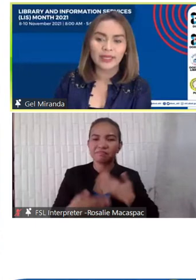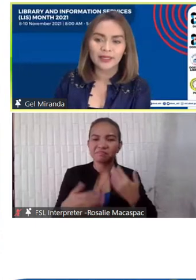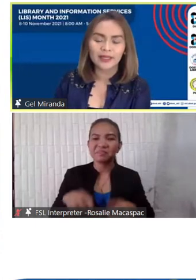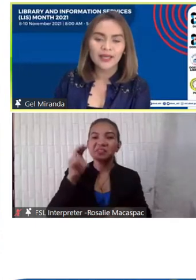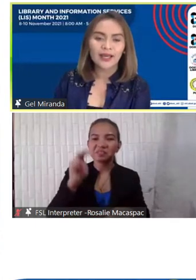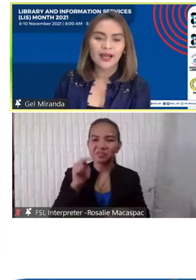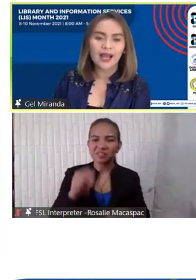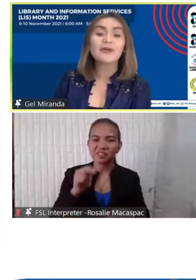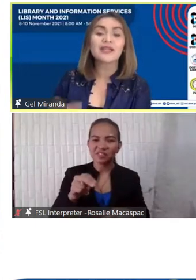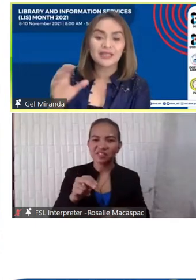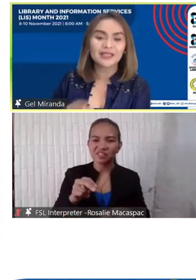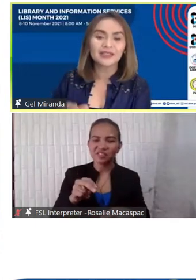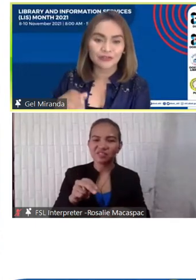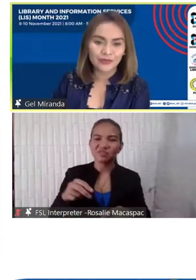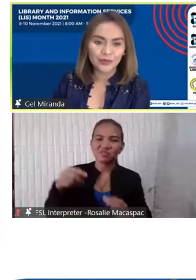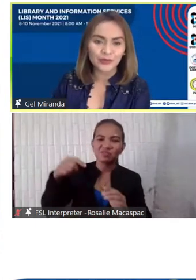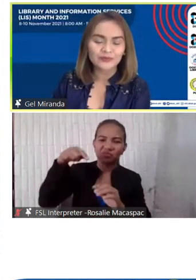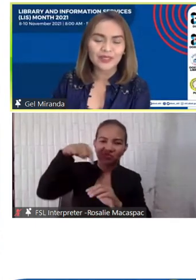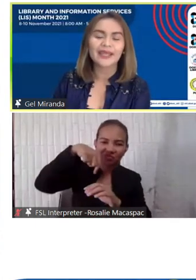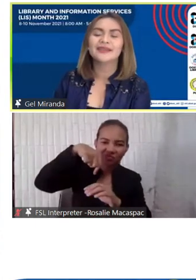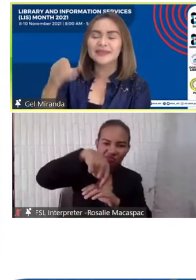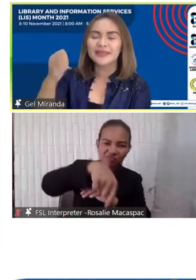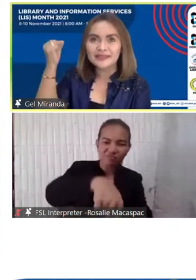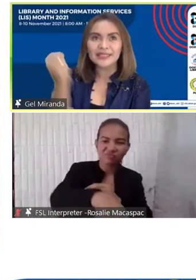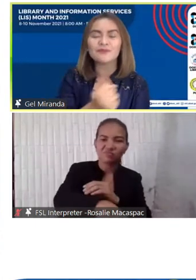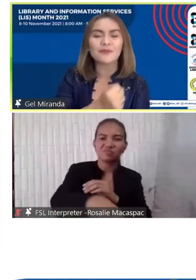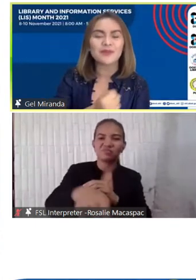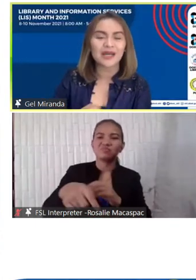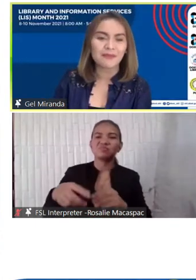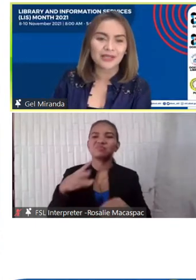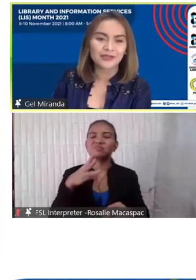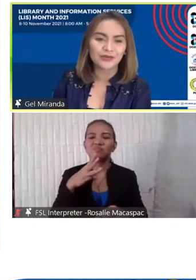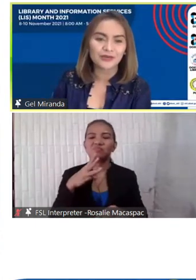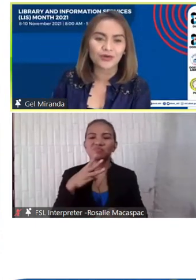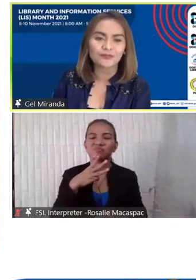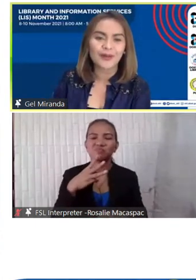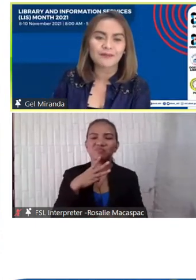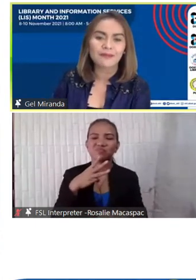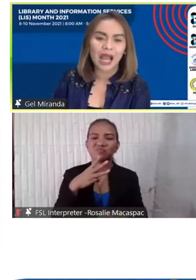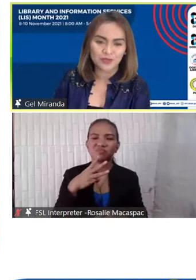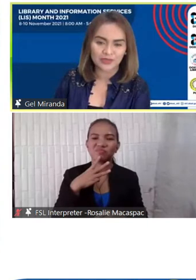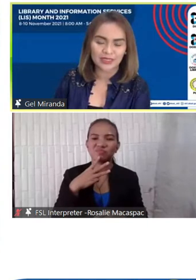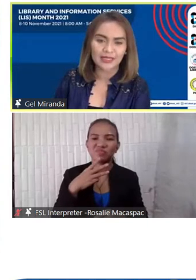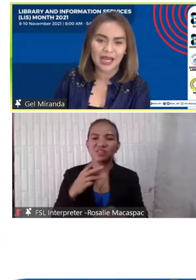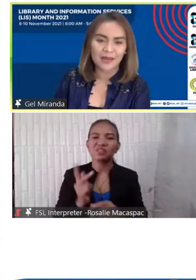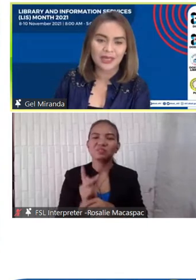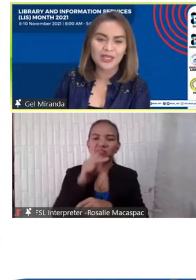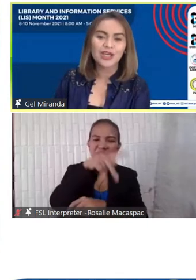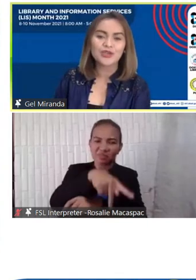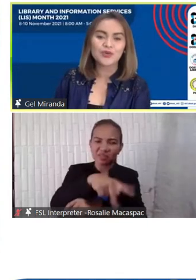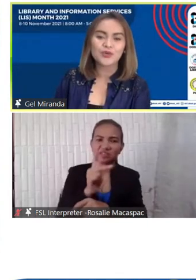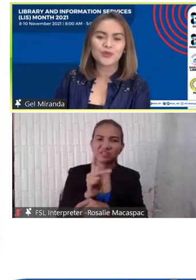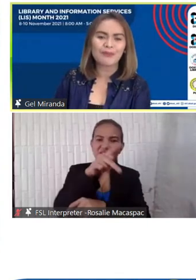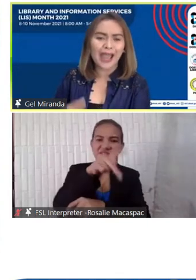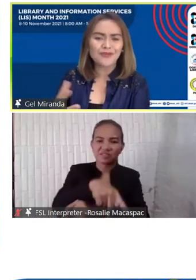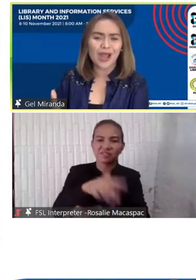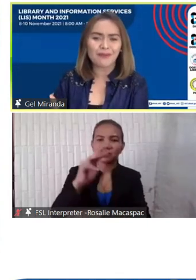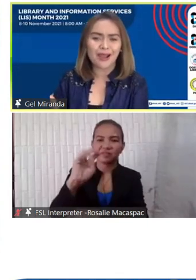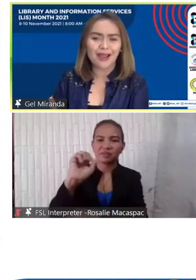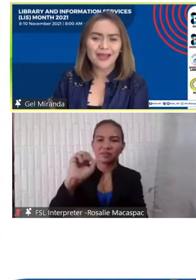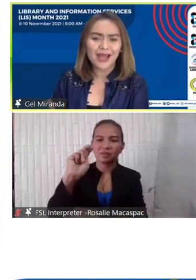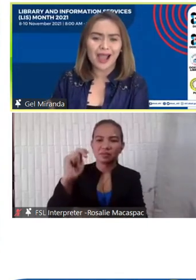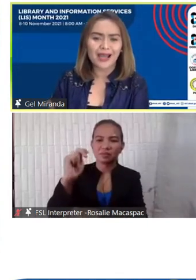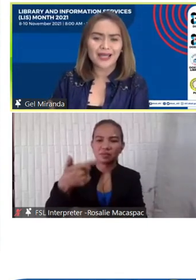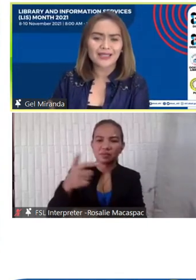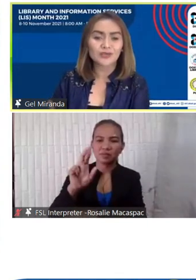tubig habang nag-i-interview. And nagtanim kami ng mangrove para ma-capture talaga namin yung paano nga